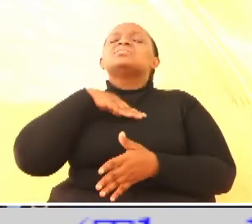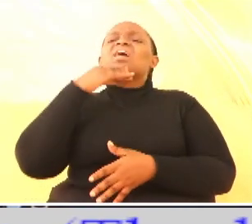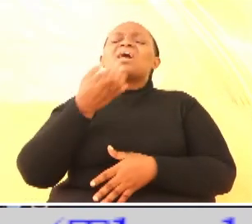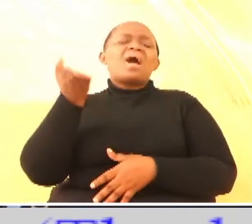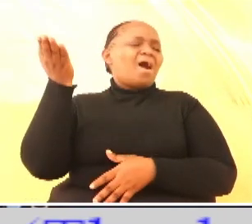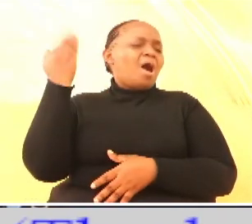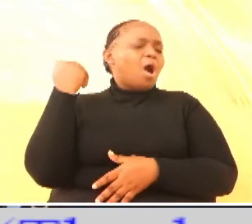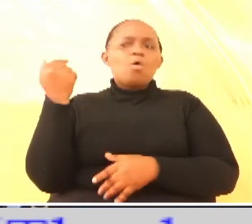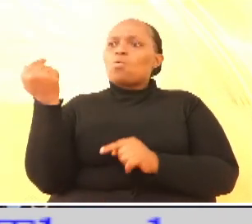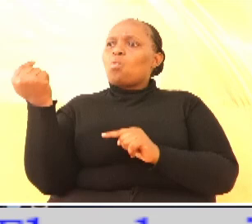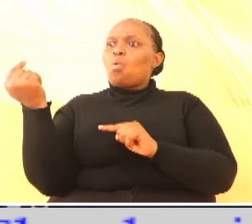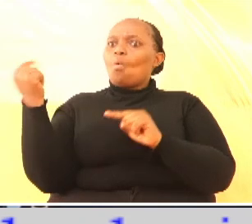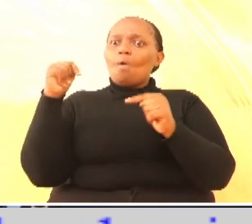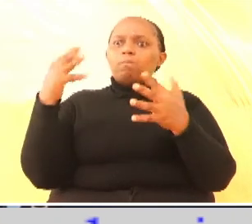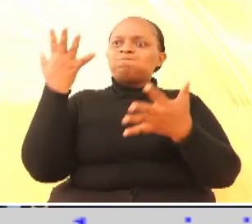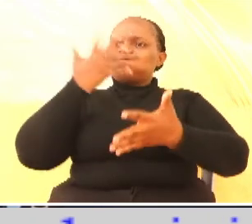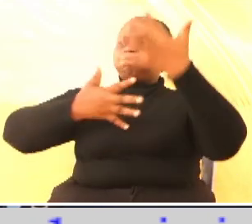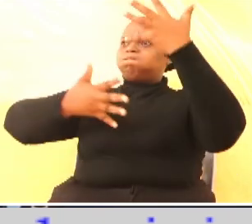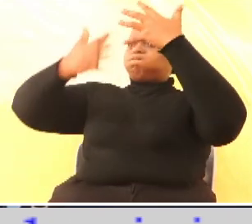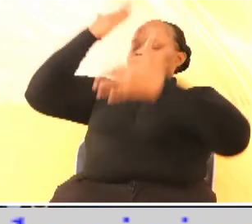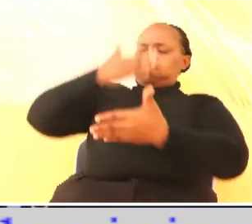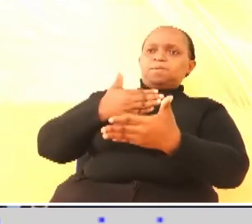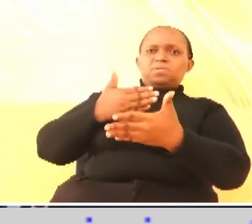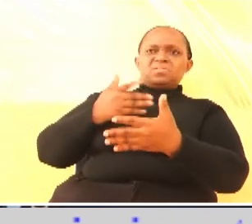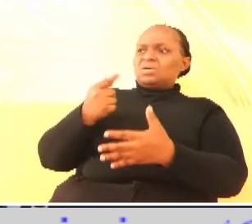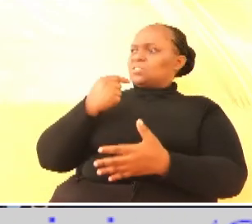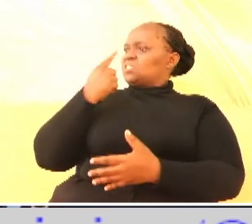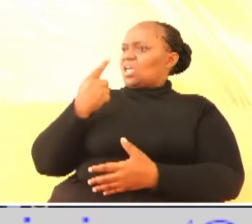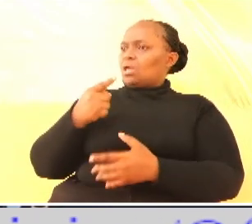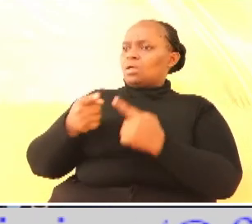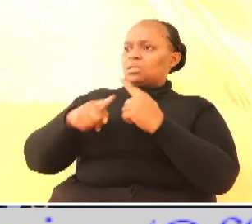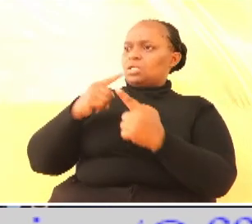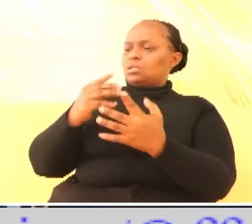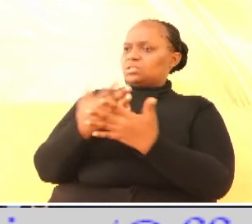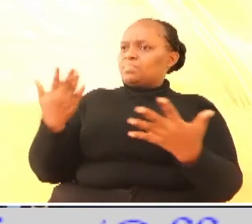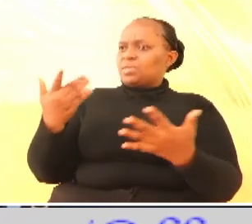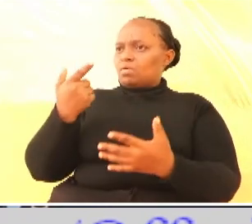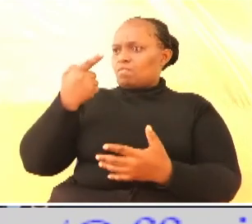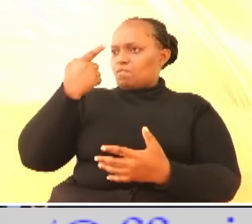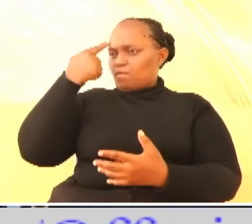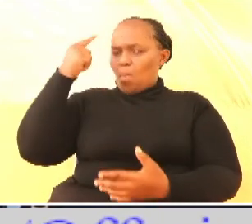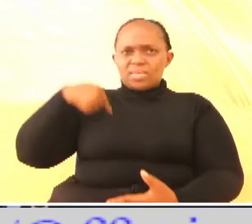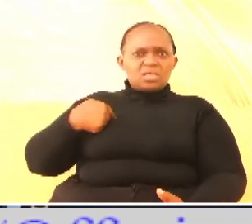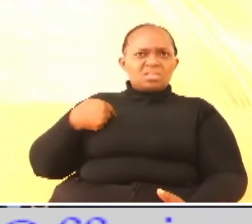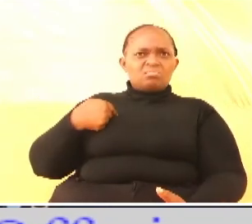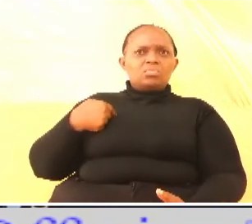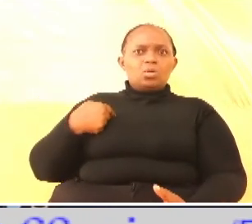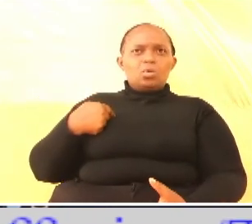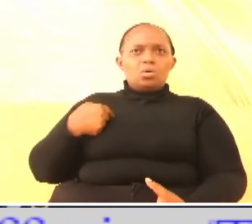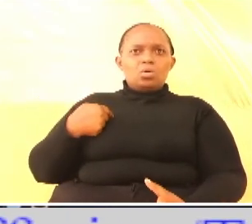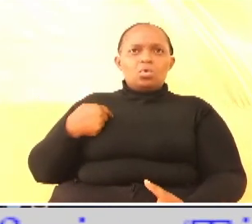Wanakuja Monday wanachinjiwa, Tuesday wanakuja nichinjiwe au nifanye kitu hapa. Nitabeba mmoja hapa.